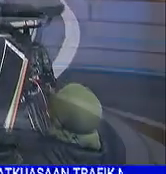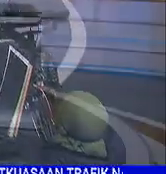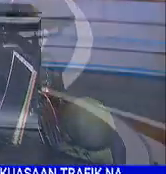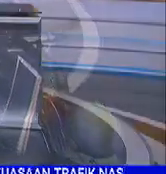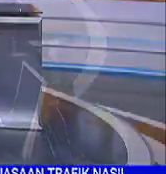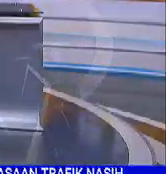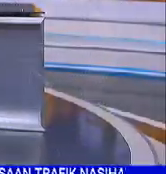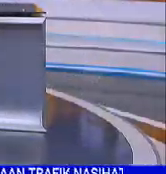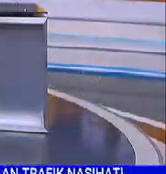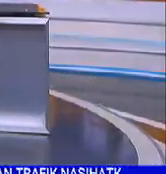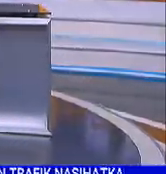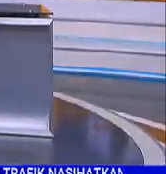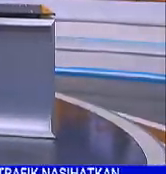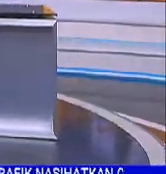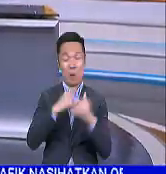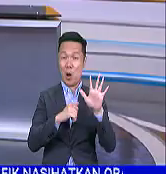Setakat semalam,